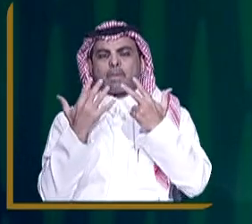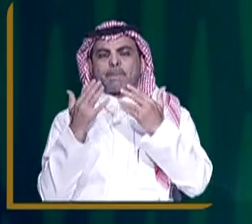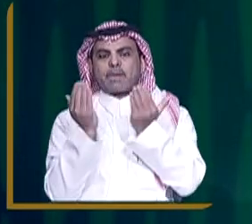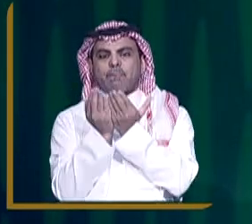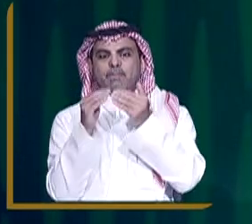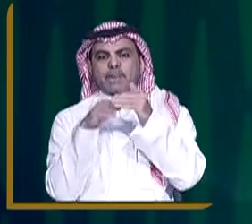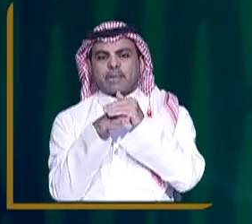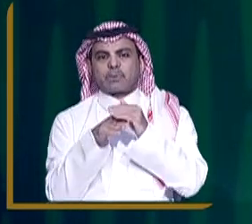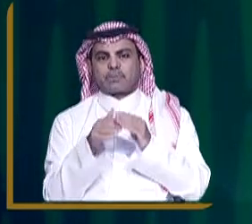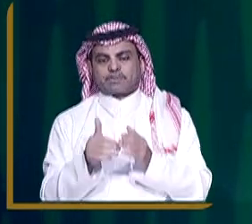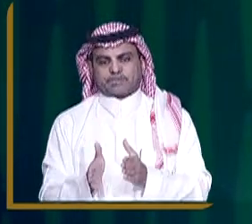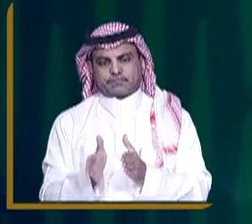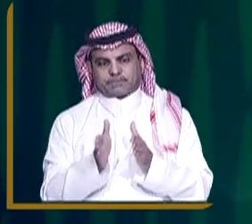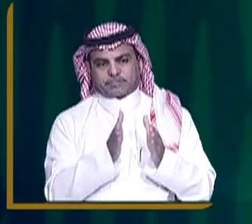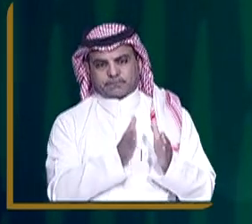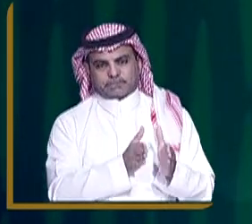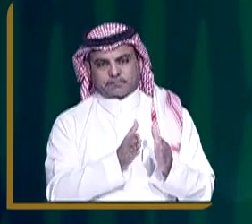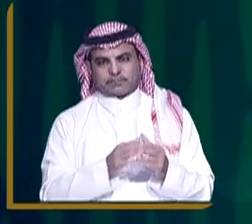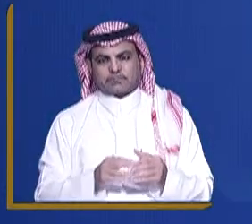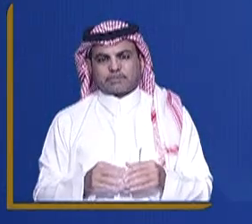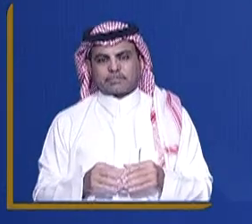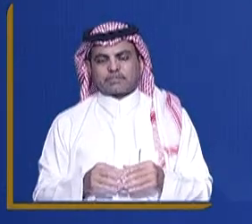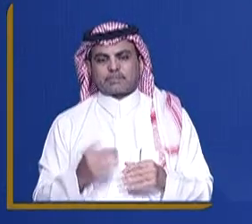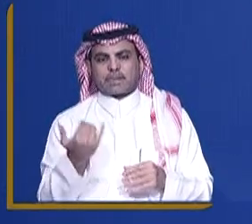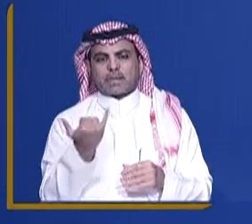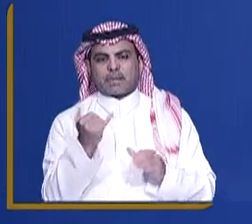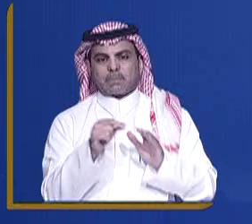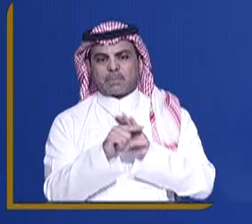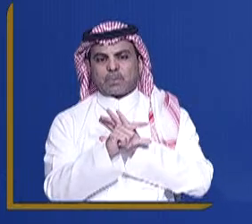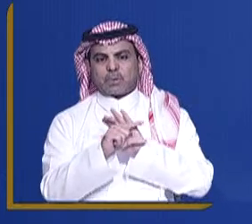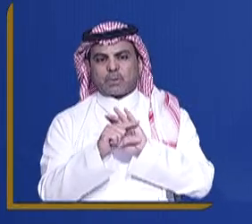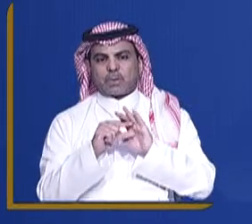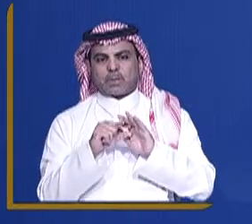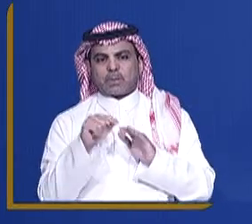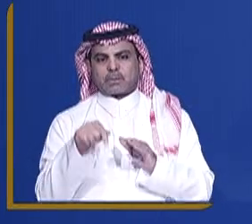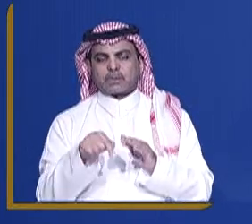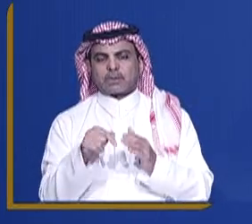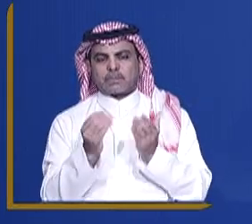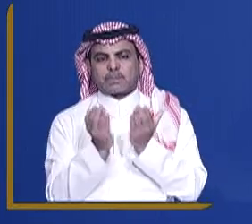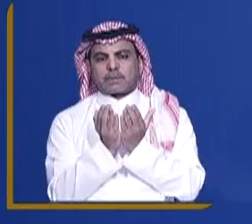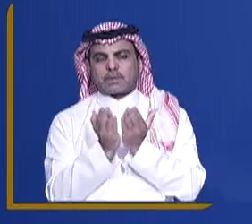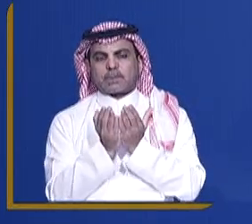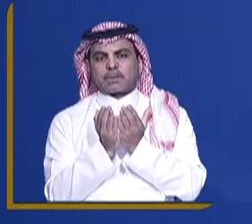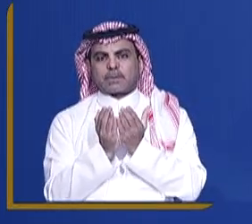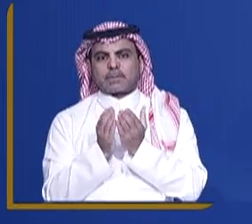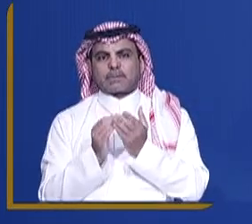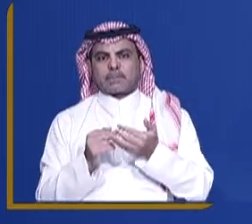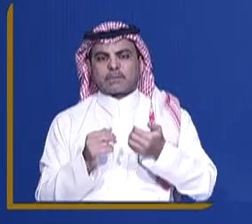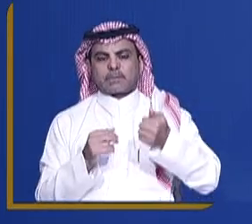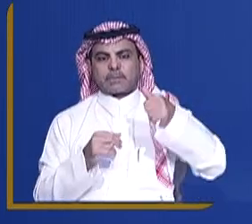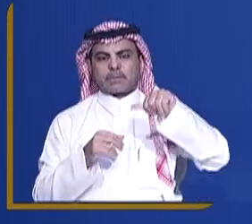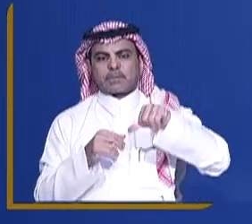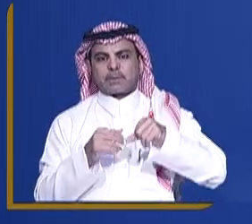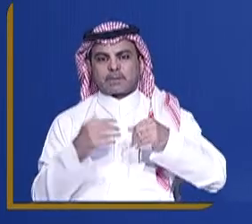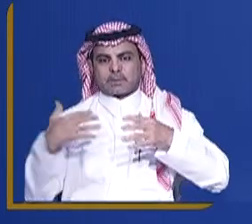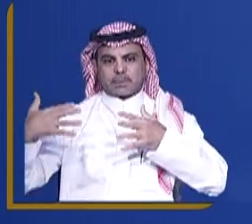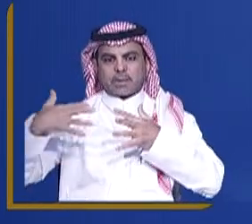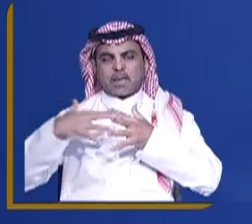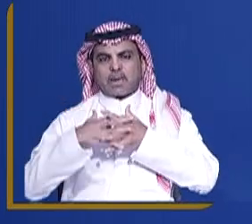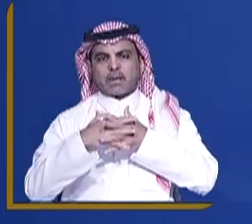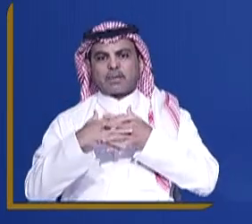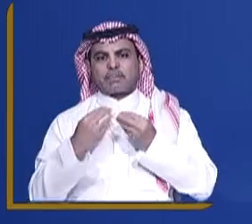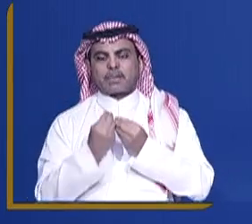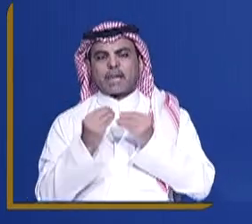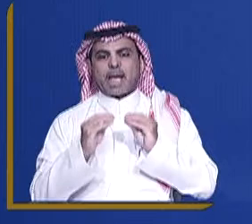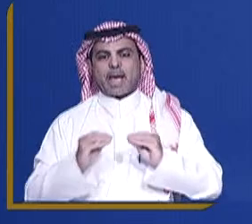المبنى. طبعا حنا بالنسبة لنا هذا موضوع مهم جدا، التقويم المدرسي. حنا بالتعاون مع